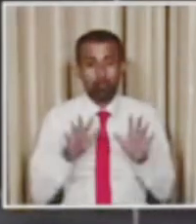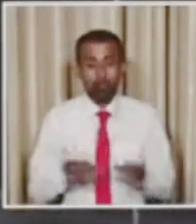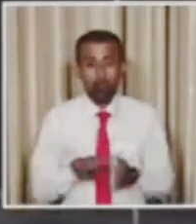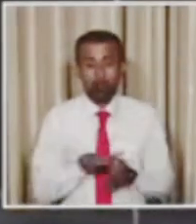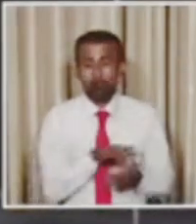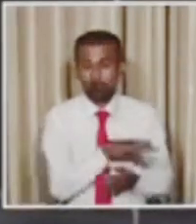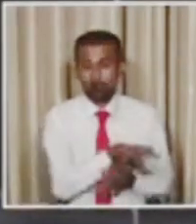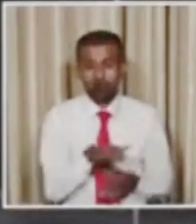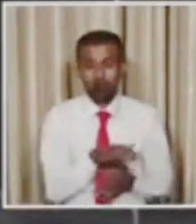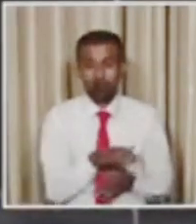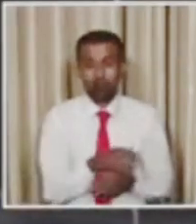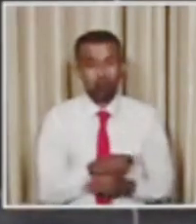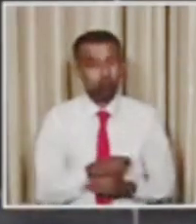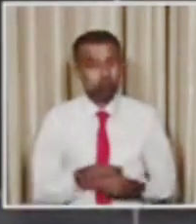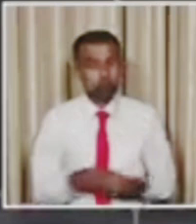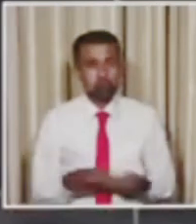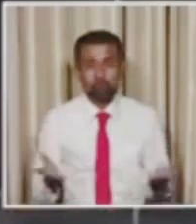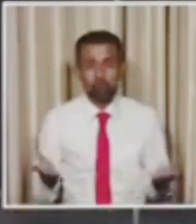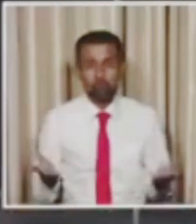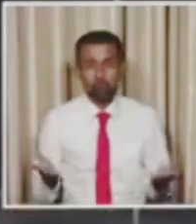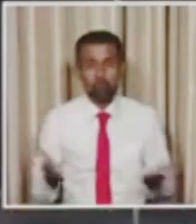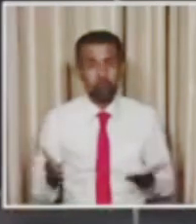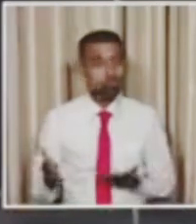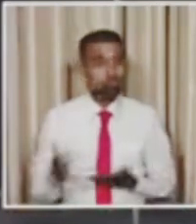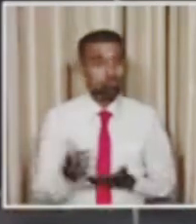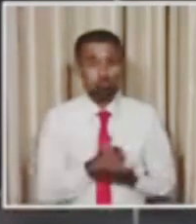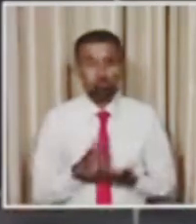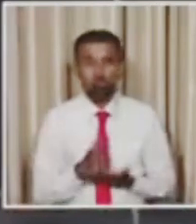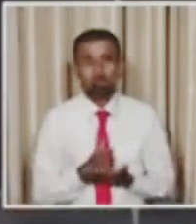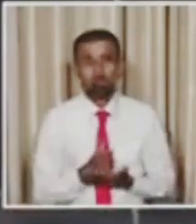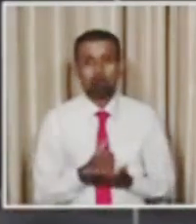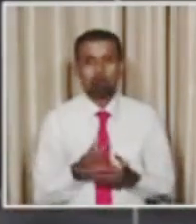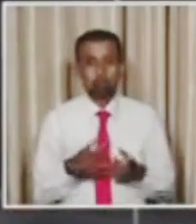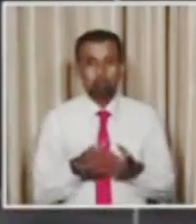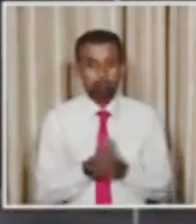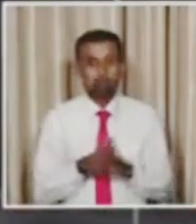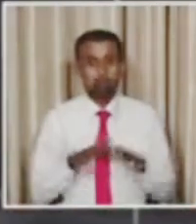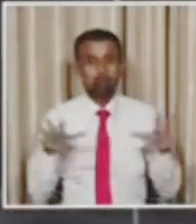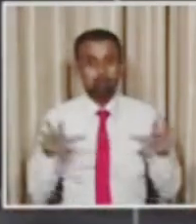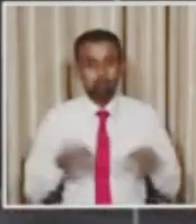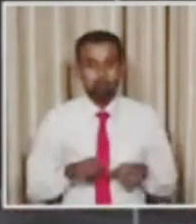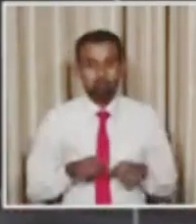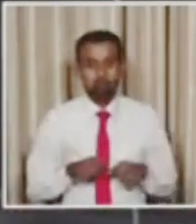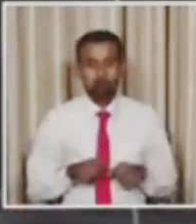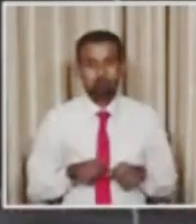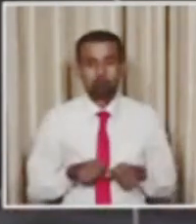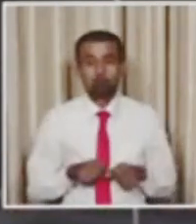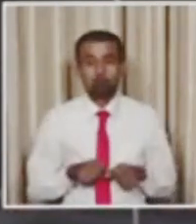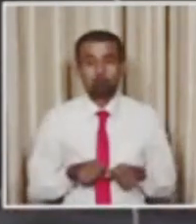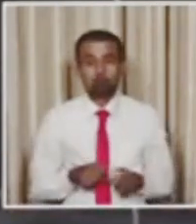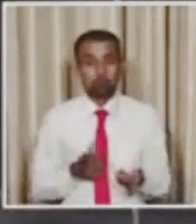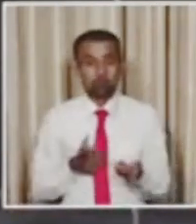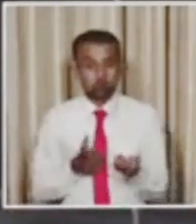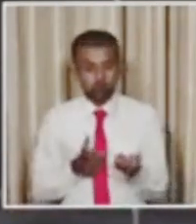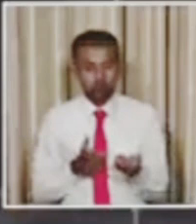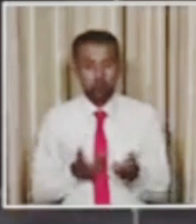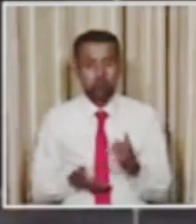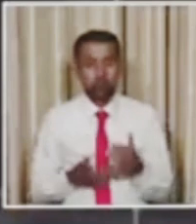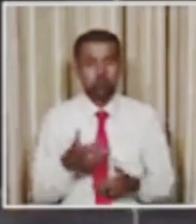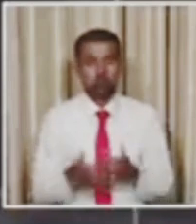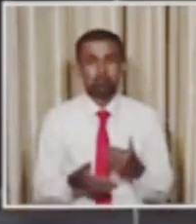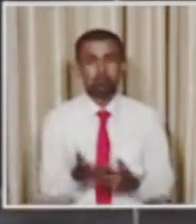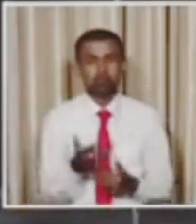අවසාන භූමි කඩත් නැති කරලා ඒ මුළු පලස්තීන භූමියම තමන්ගේ කරගැනීමේ ආක්‍රමණශීලී මෙහෙයුමයි අද මෙදියත්